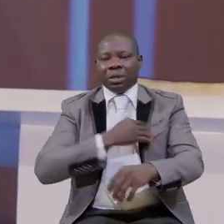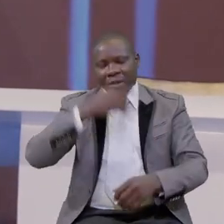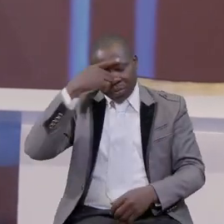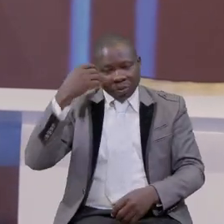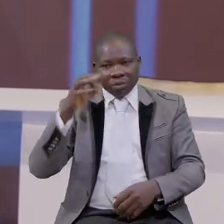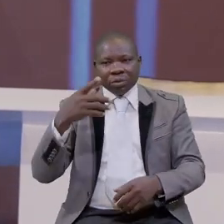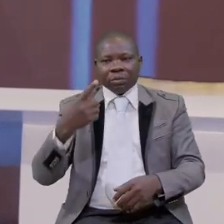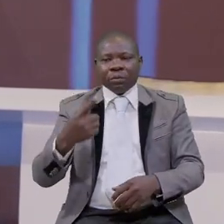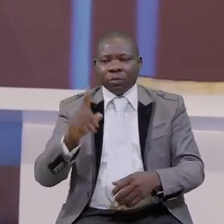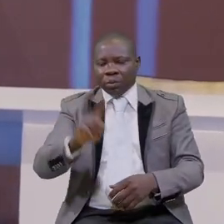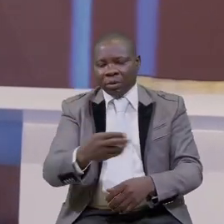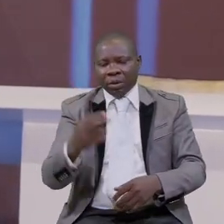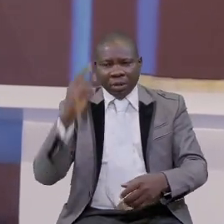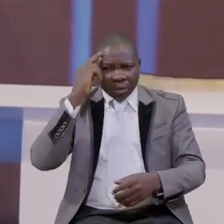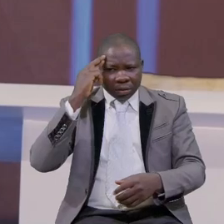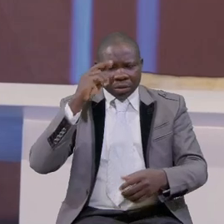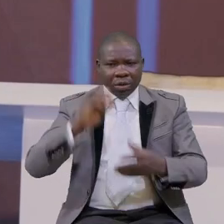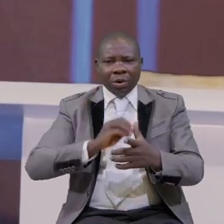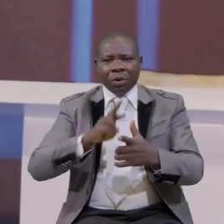Pour une raison ou une autre,